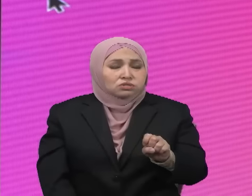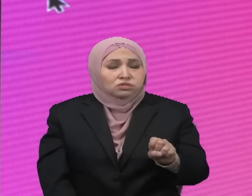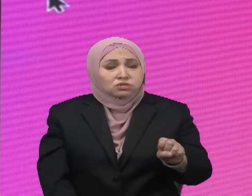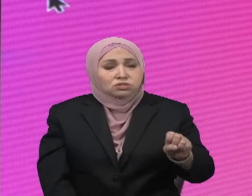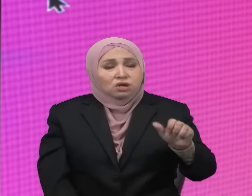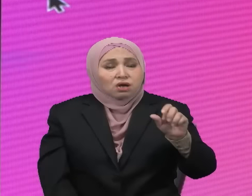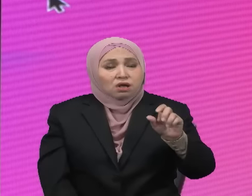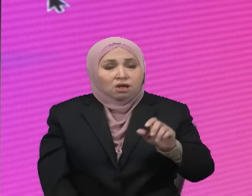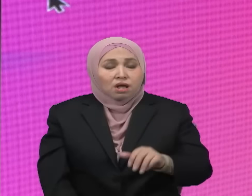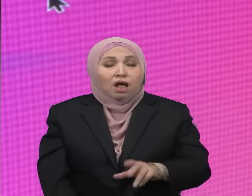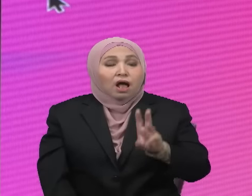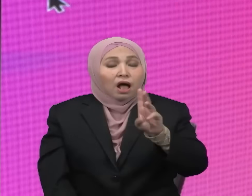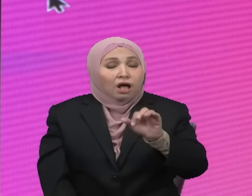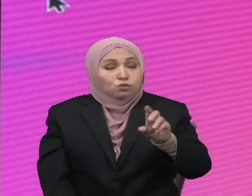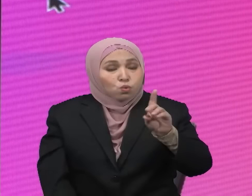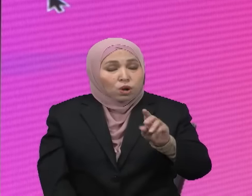Aduwansh.